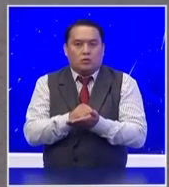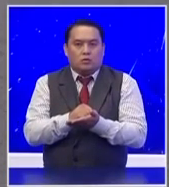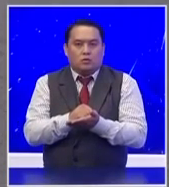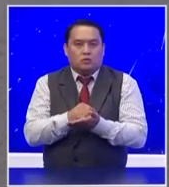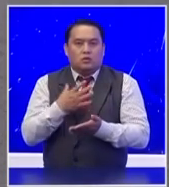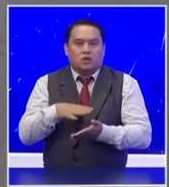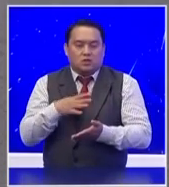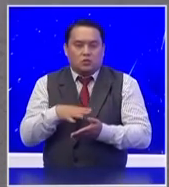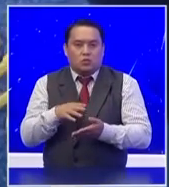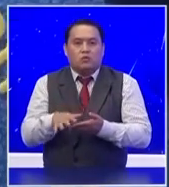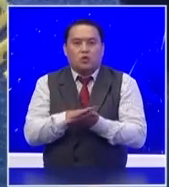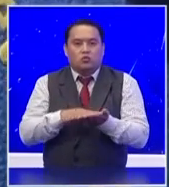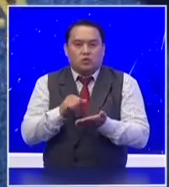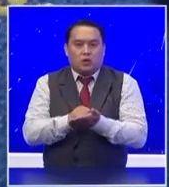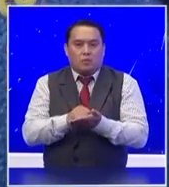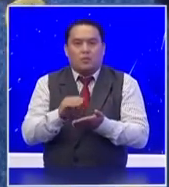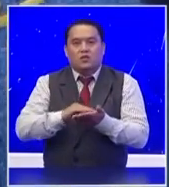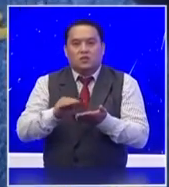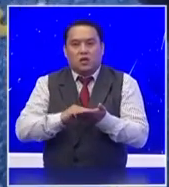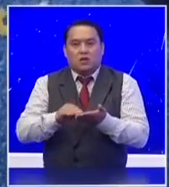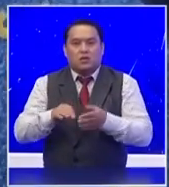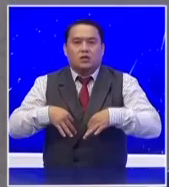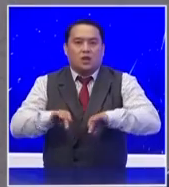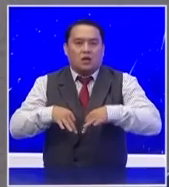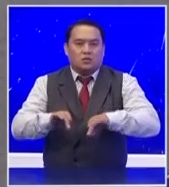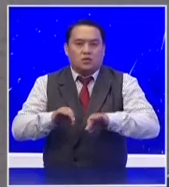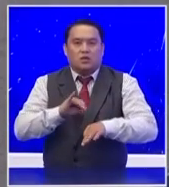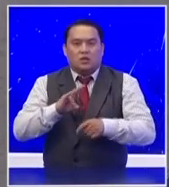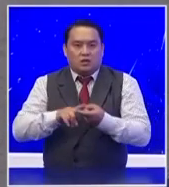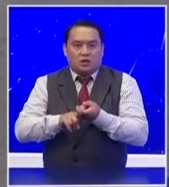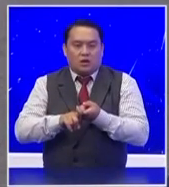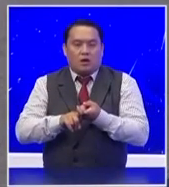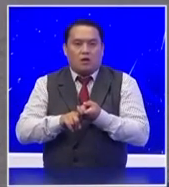для чего, если разбивают дорогу. Писали в транспортную инспекцию, в ГАИ,